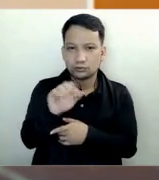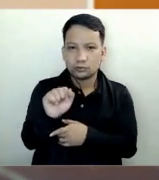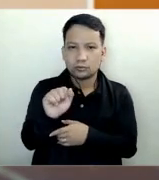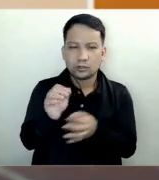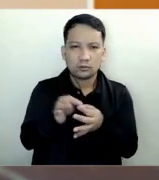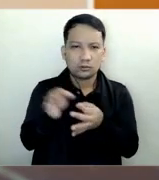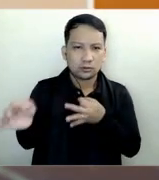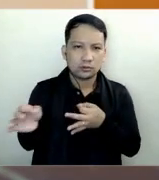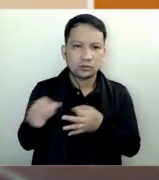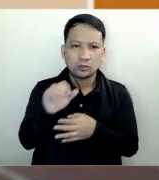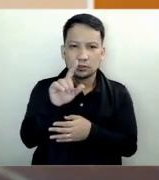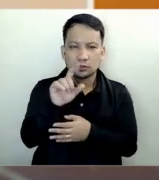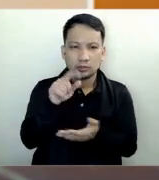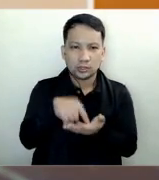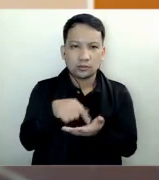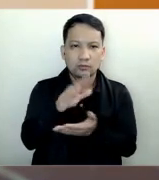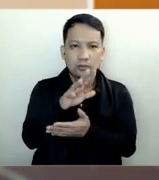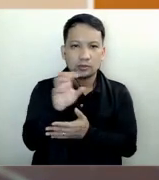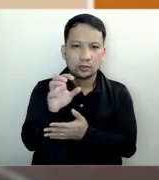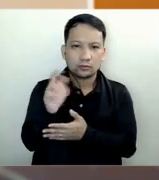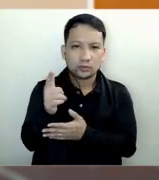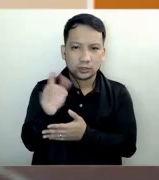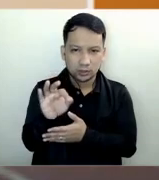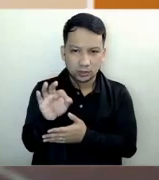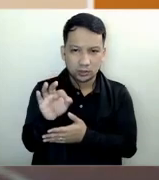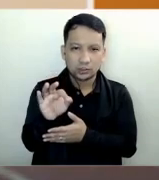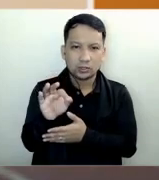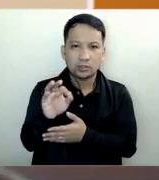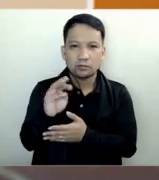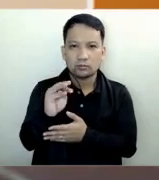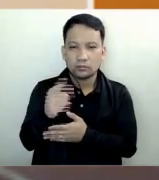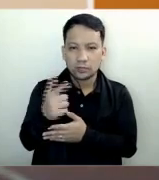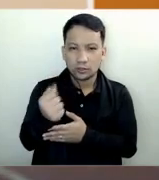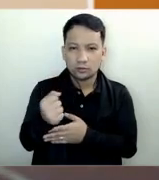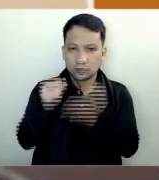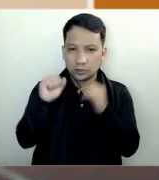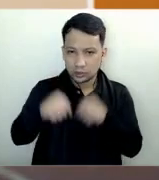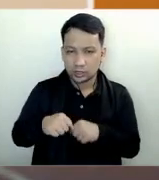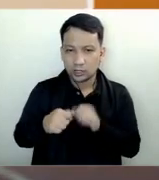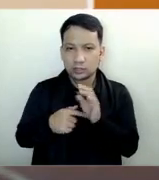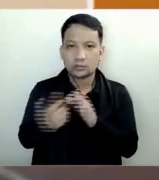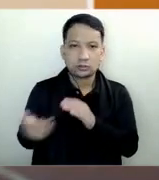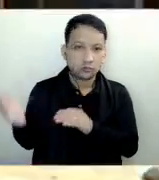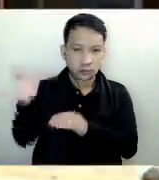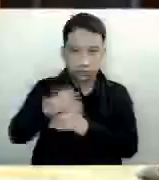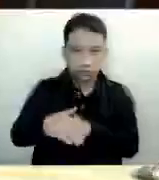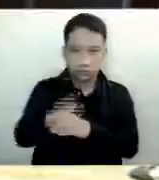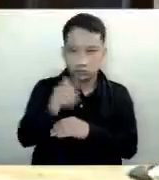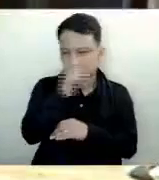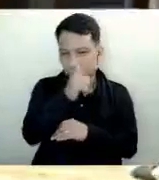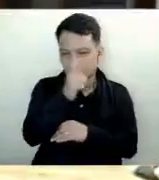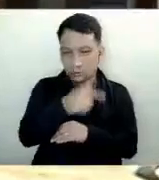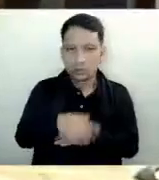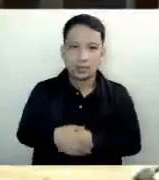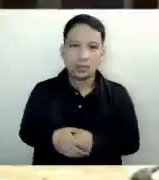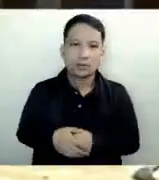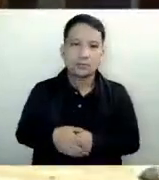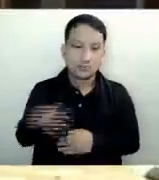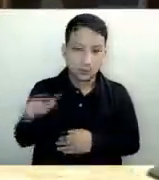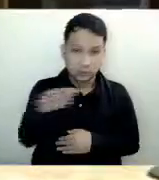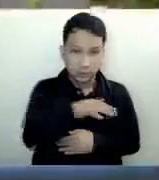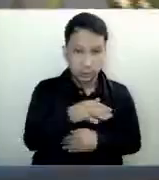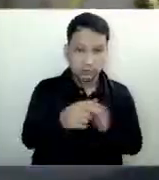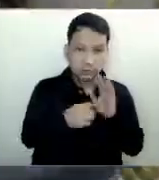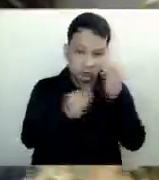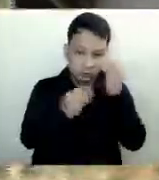ang 11,729 megawatts na available capacity sa buong Luzon. Ayon sa Electric Power